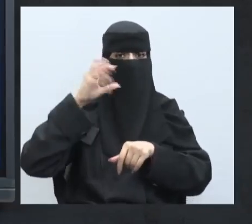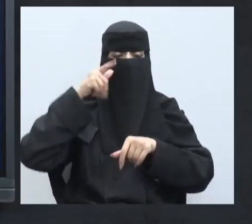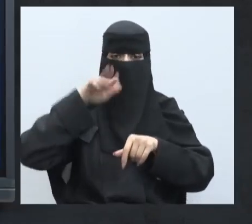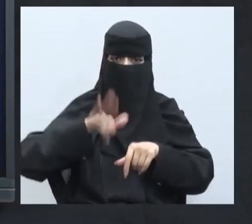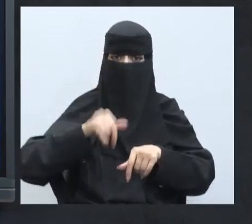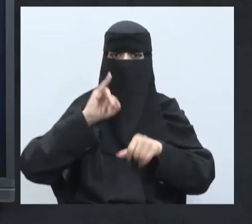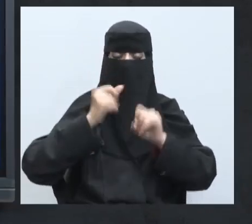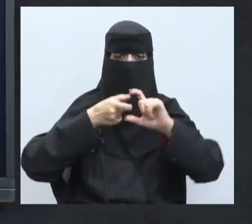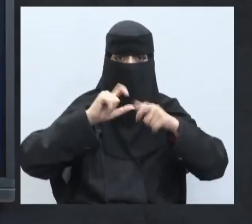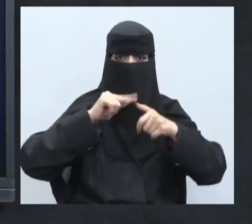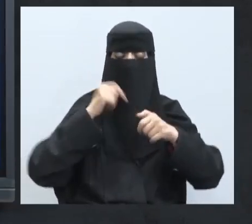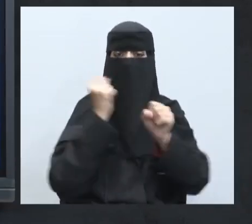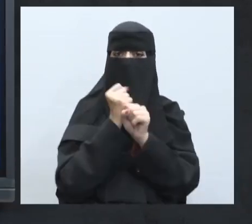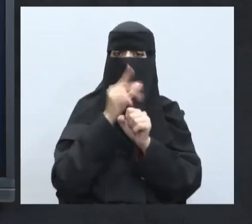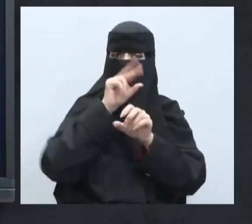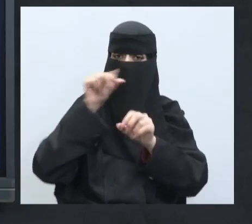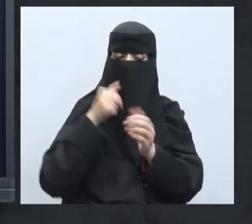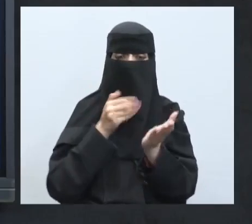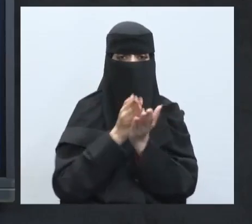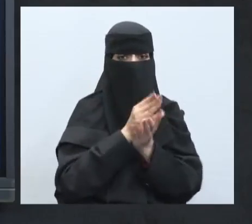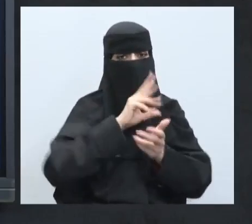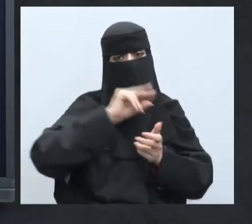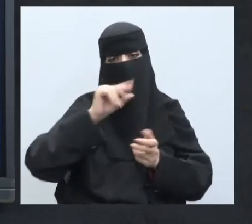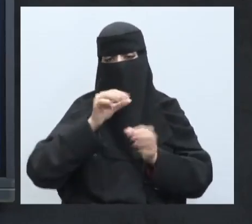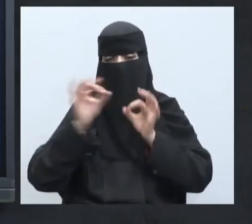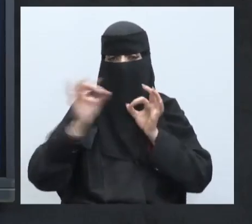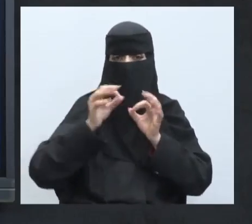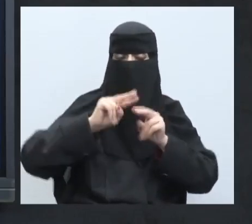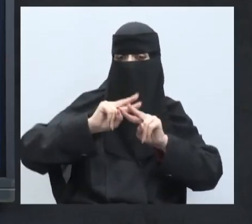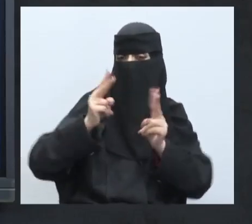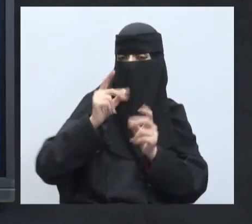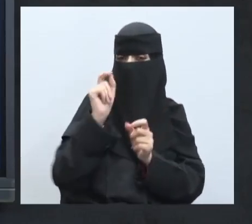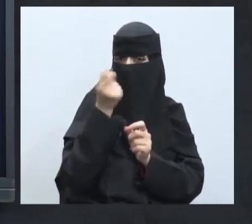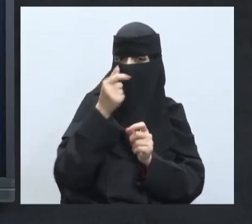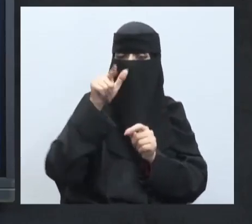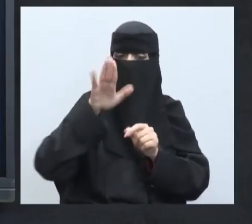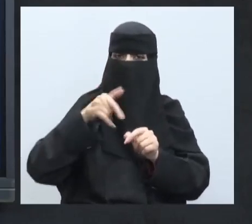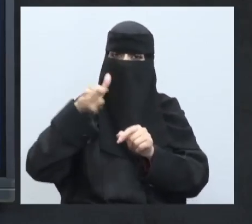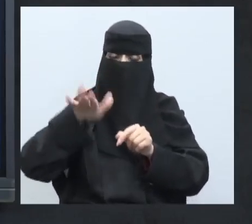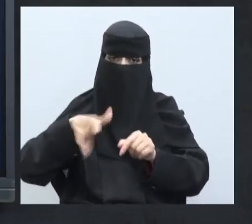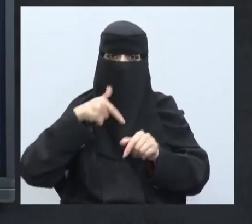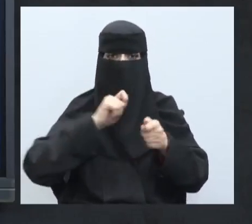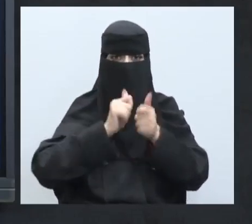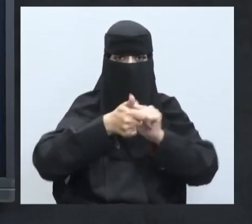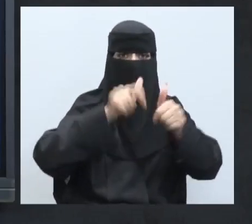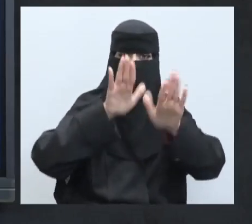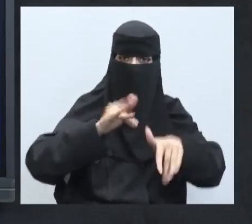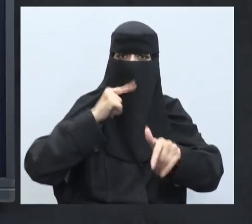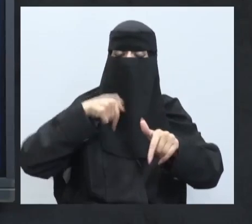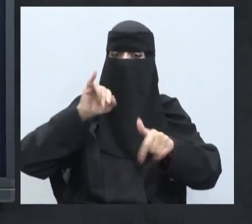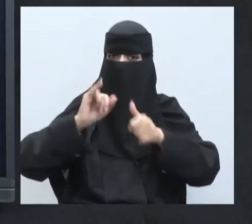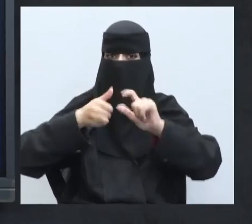المنظمات تعمل في نفس المجال او متشابهه وهنالك بعض الاختلافات البسيطه وهذا يجعل هنالك تنافس لذلك